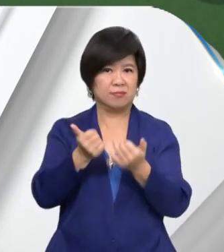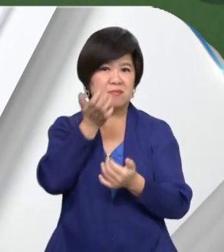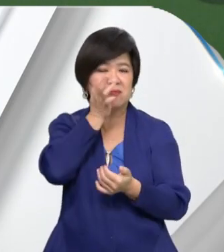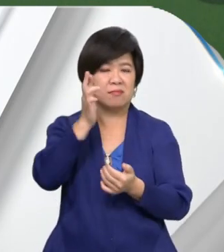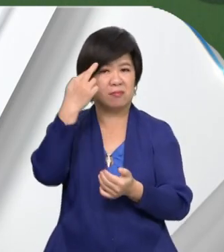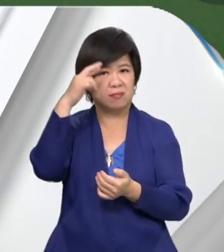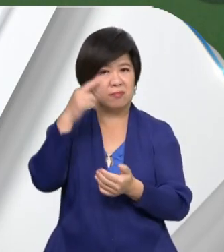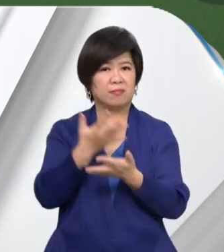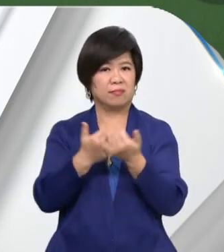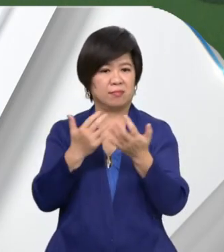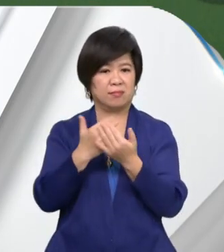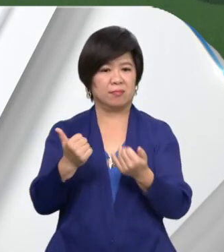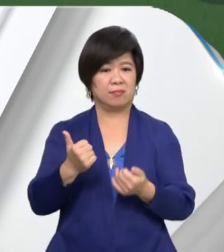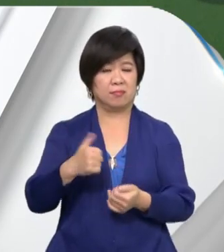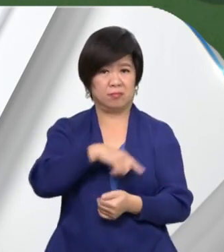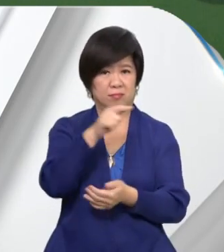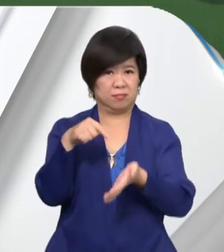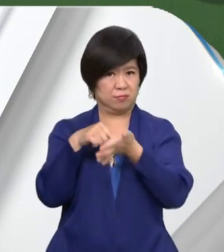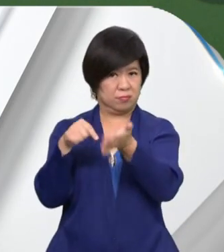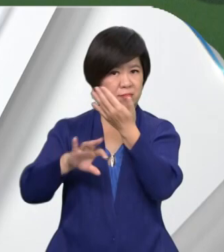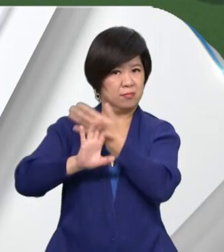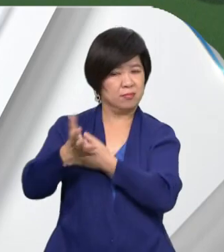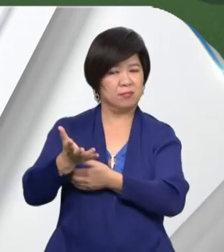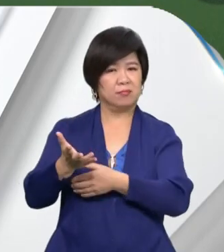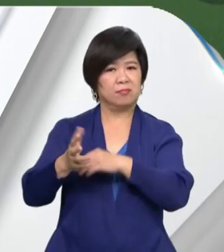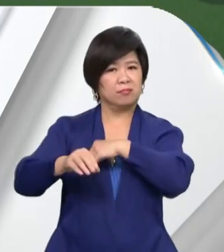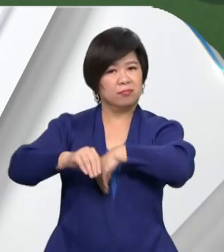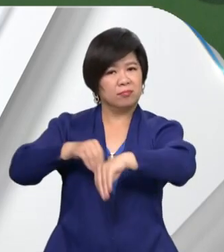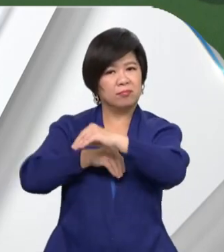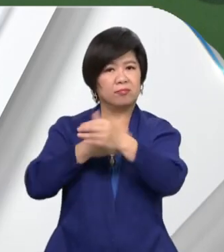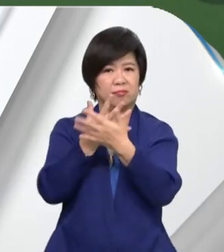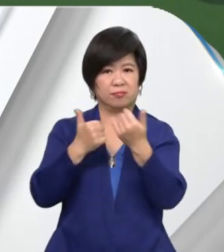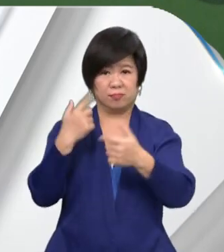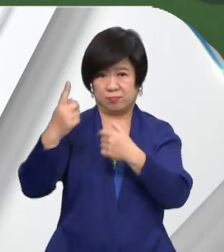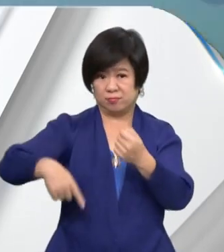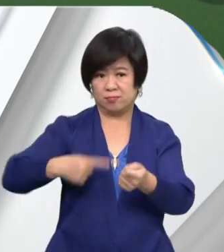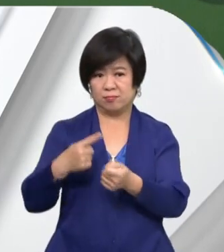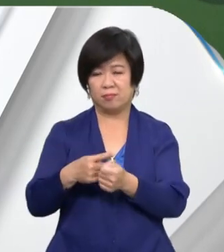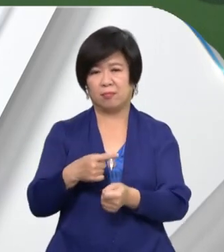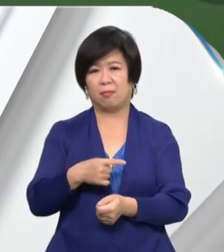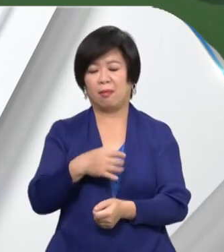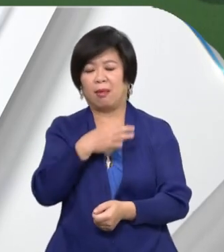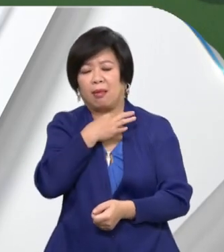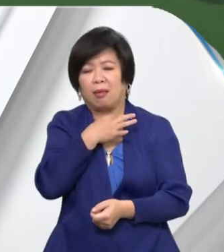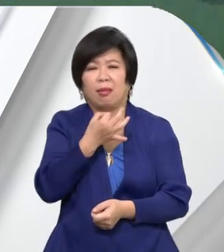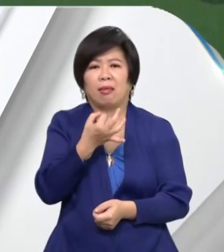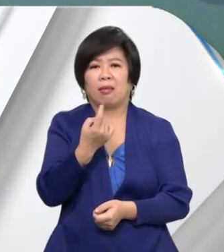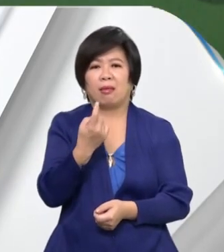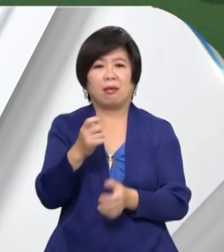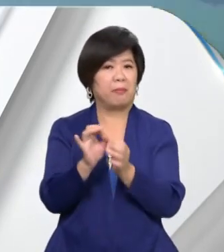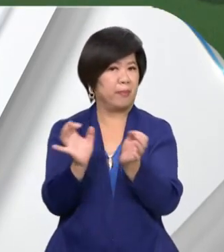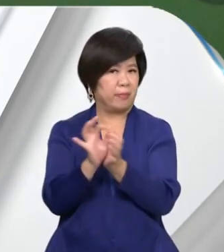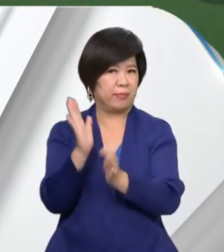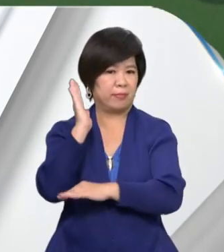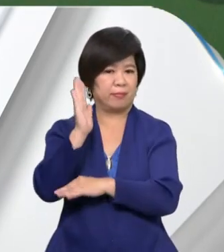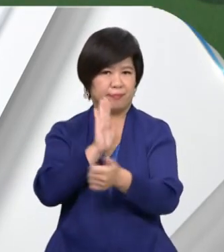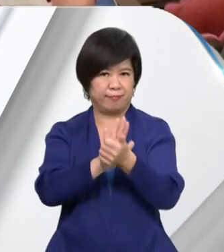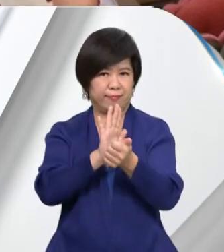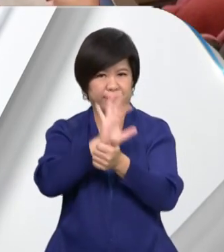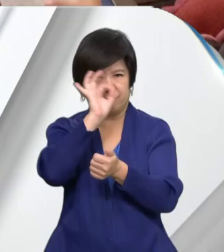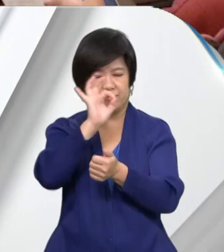博士班的学生，只要你申请到国外交换生一年。没有钱不用担心，政府会把钱帮你找